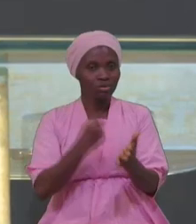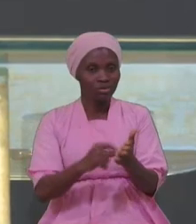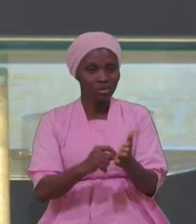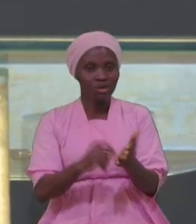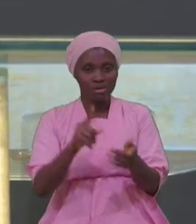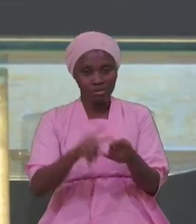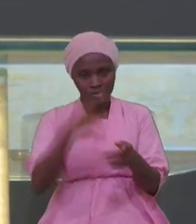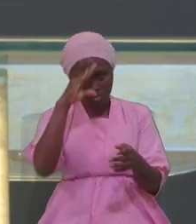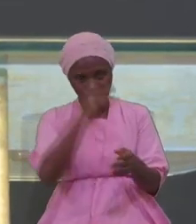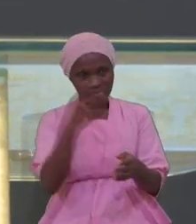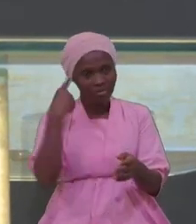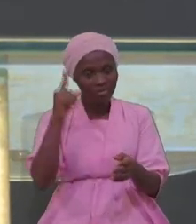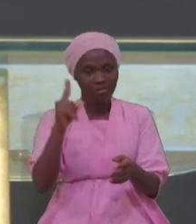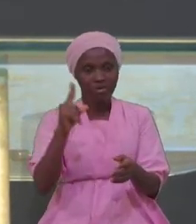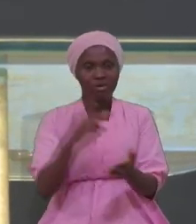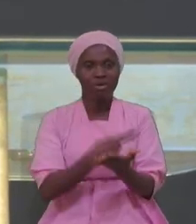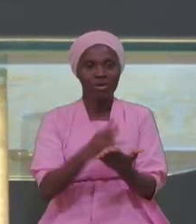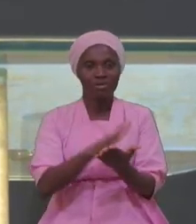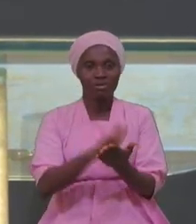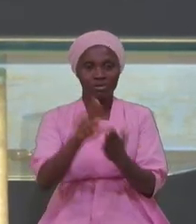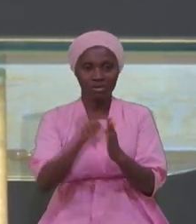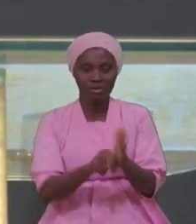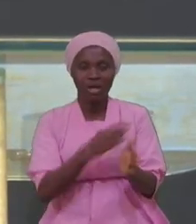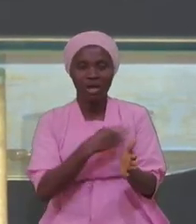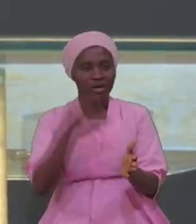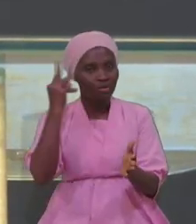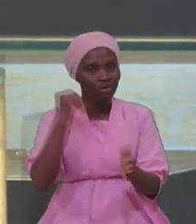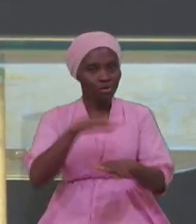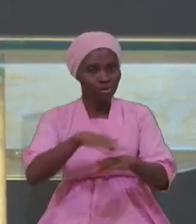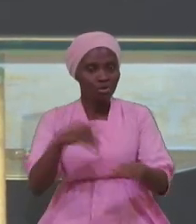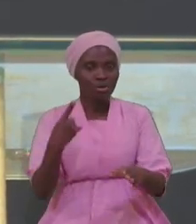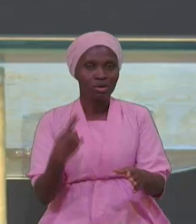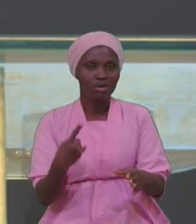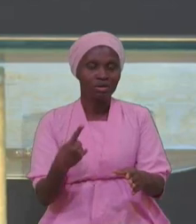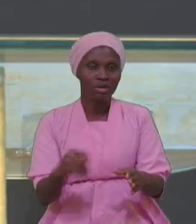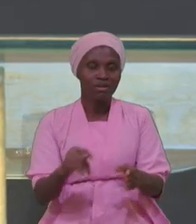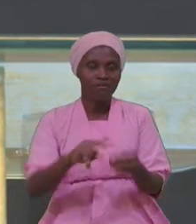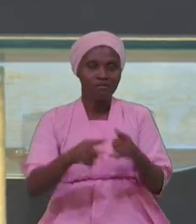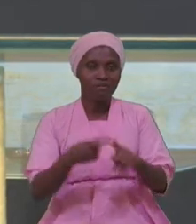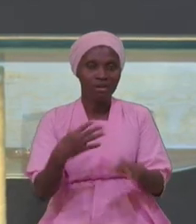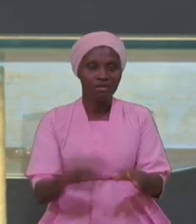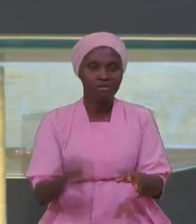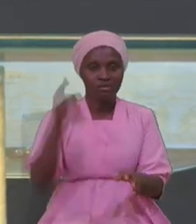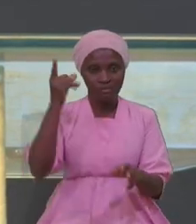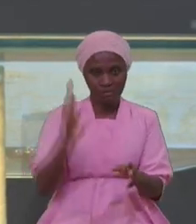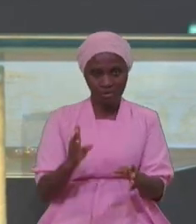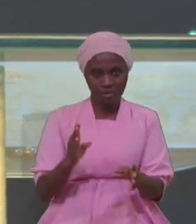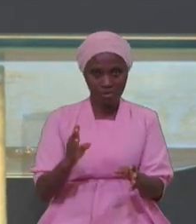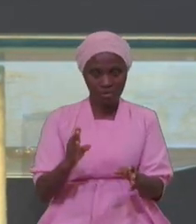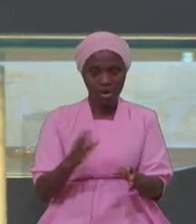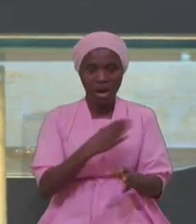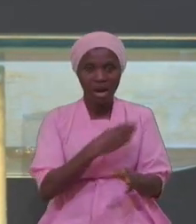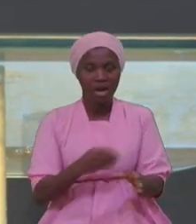fut appelé ami de Dieu. Il est appelé ami de Dieu. C'est